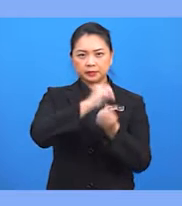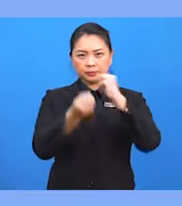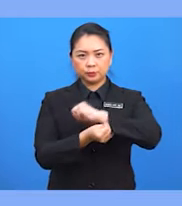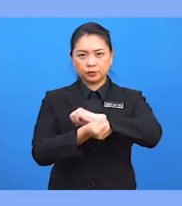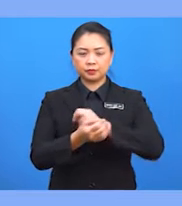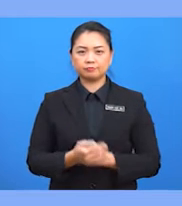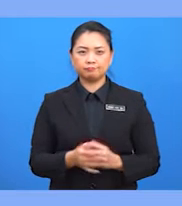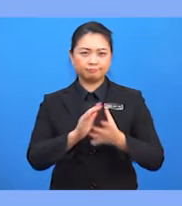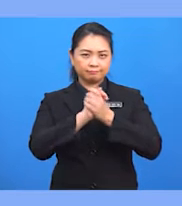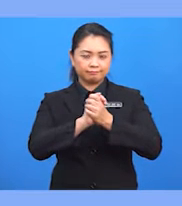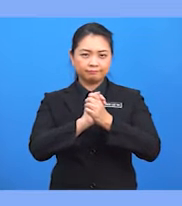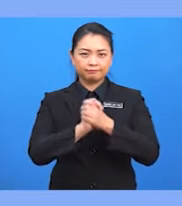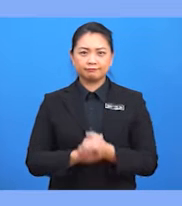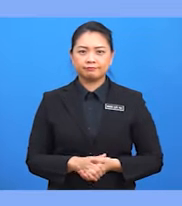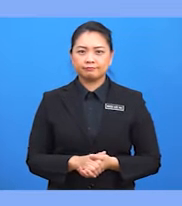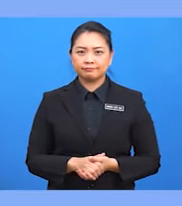dimanipulasikan. Tahniah!